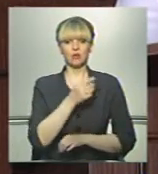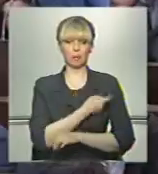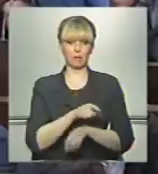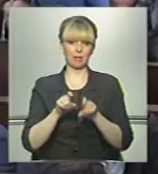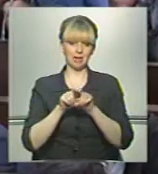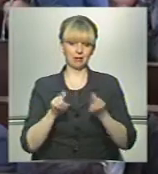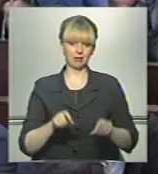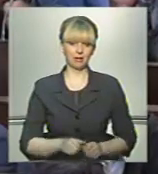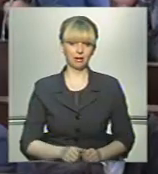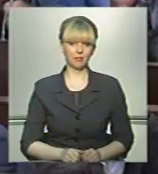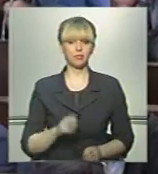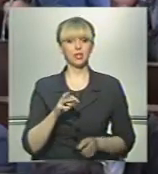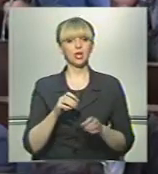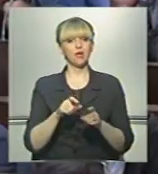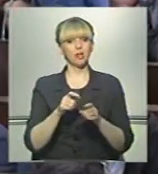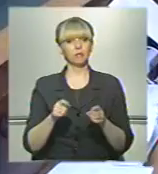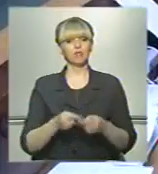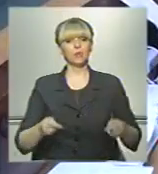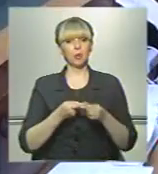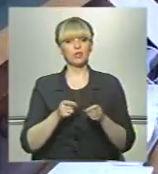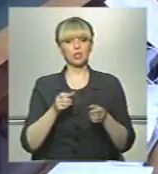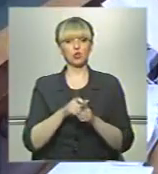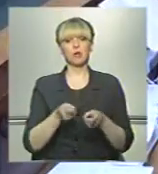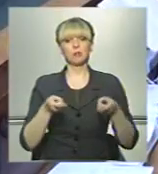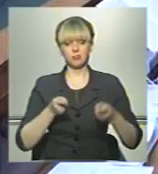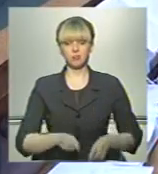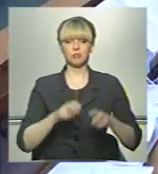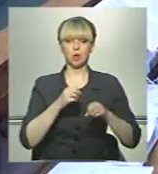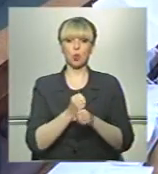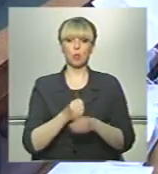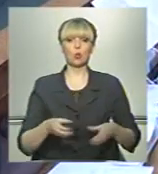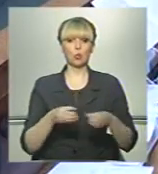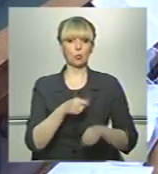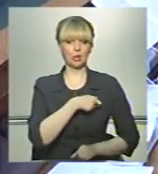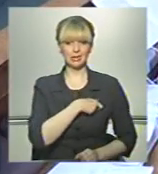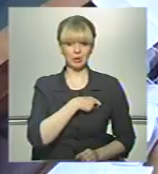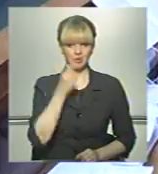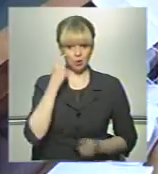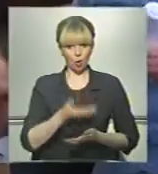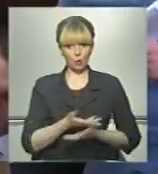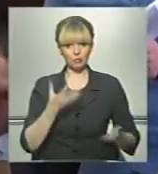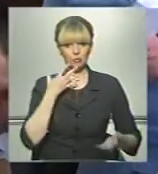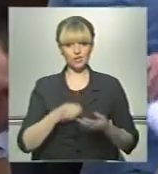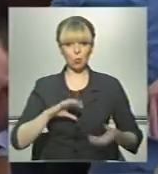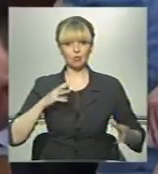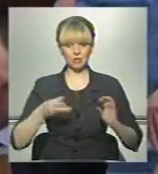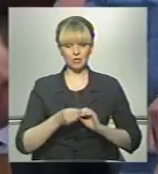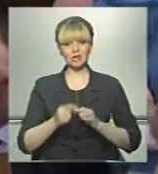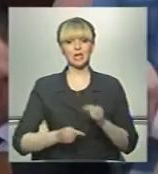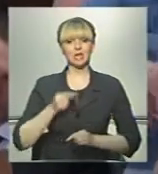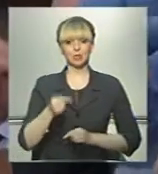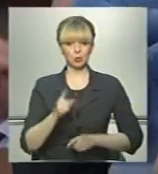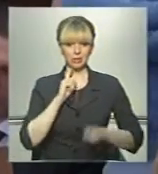педіатрії. Чи відповідають ці слова дійсності, з'ясує робоча група депутатів і оприлюднить свої висновки на